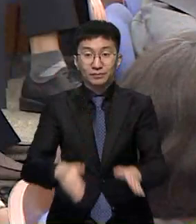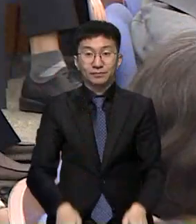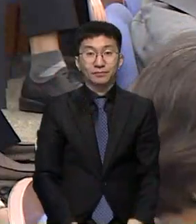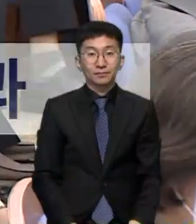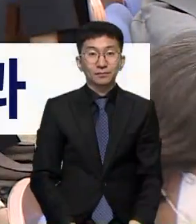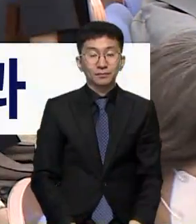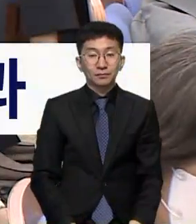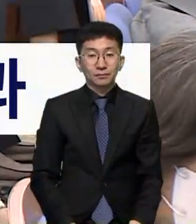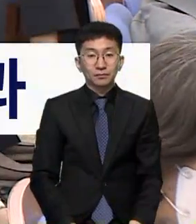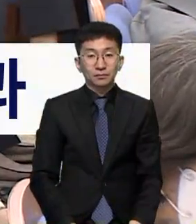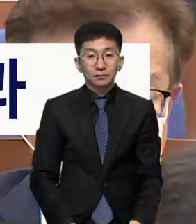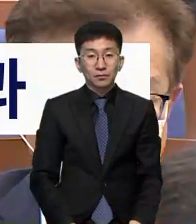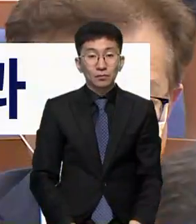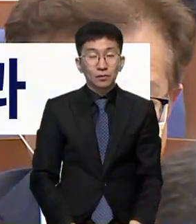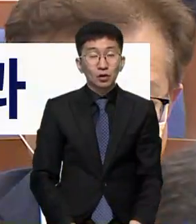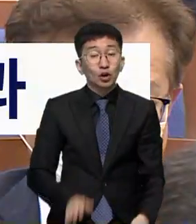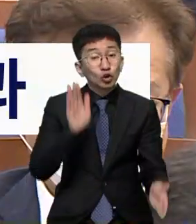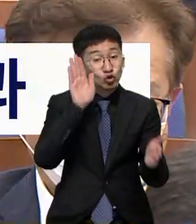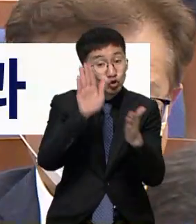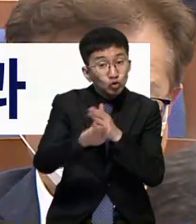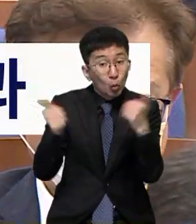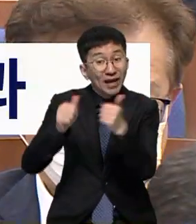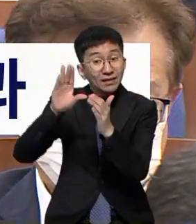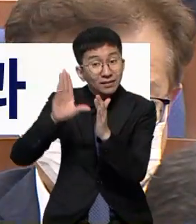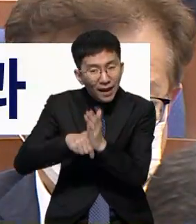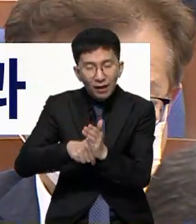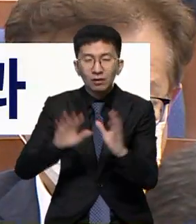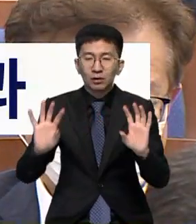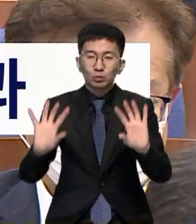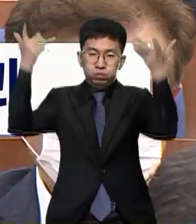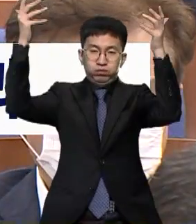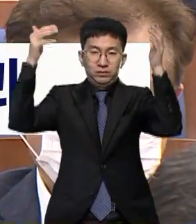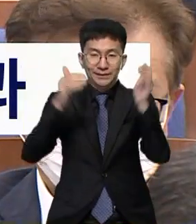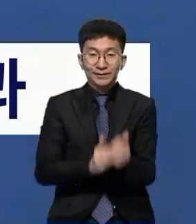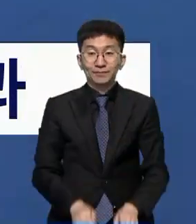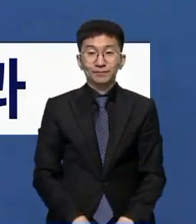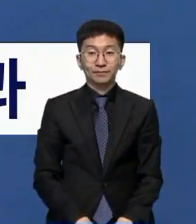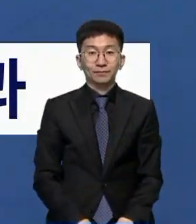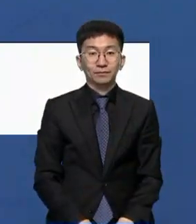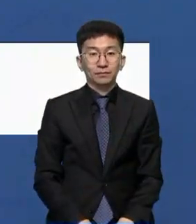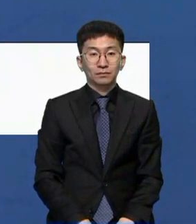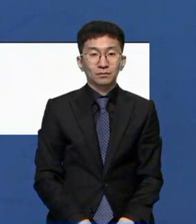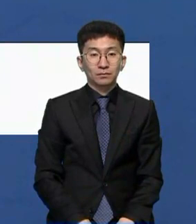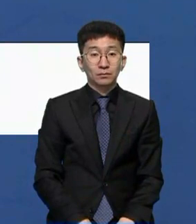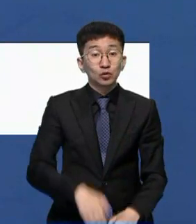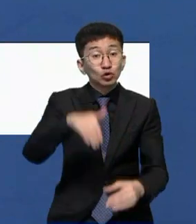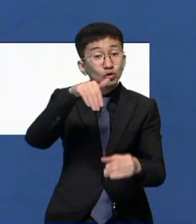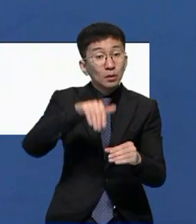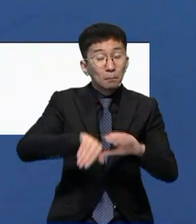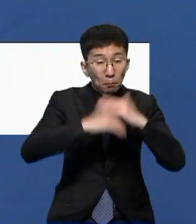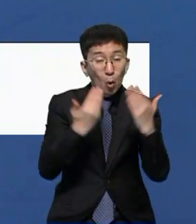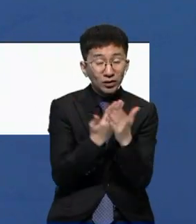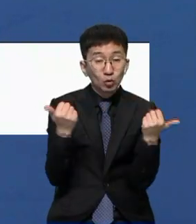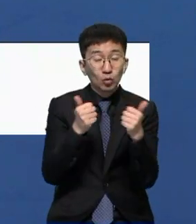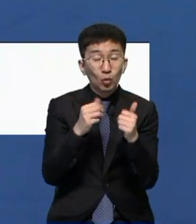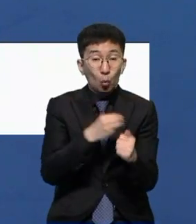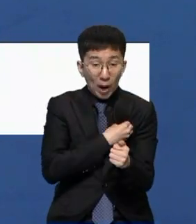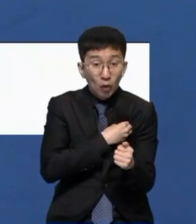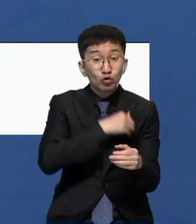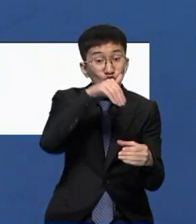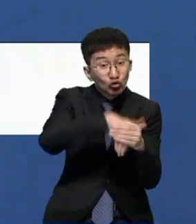이 수정안은 뒤이어 열린 당무위원회에서 일사천리로 통과됐습니다. 전당원 투표에 대한 항을 드러내고